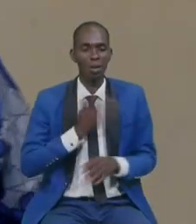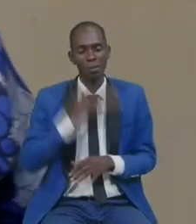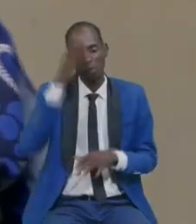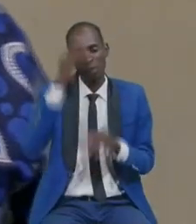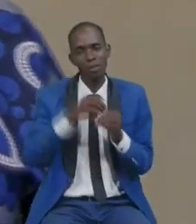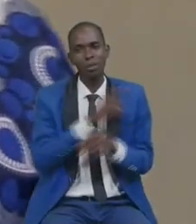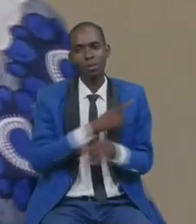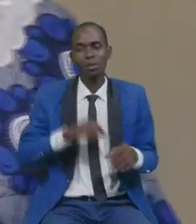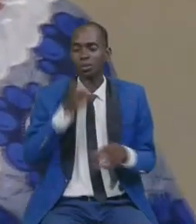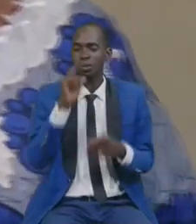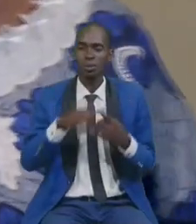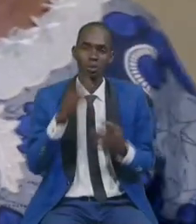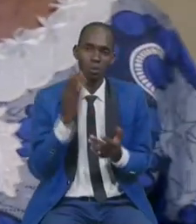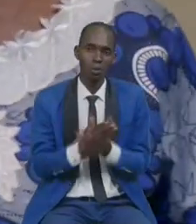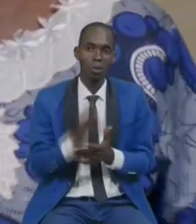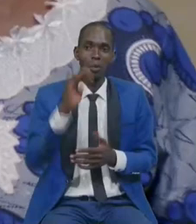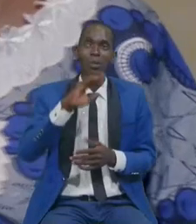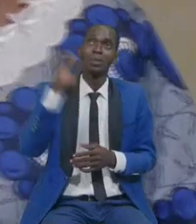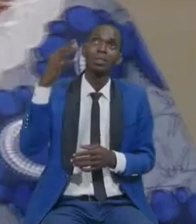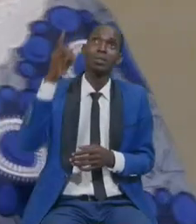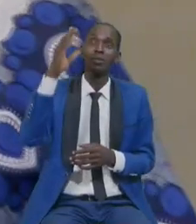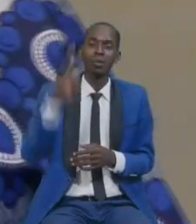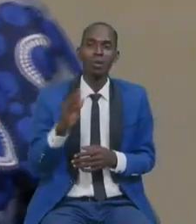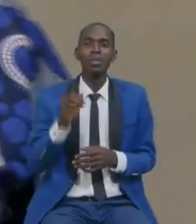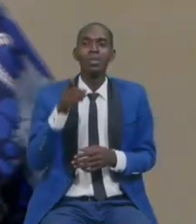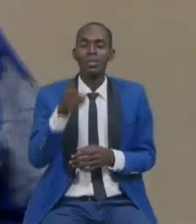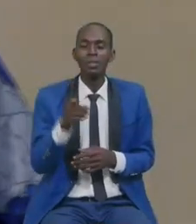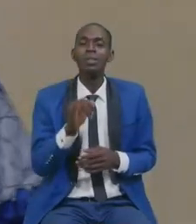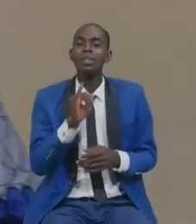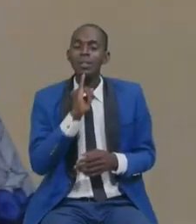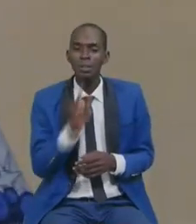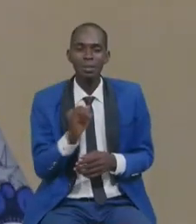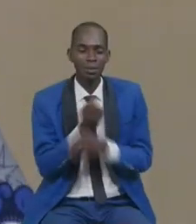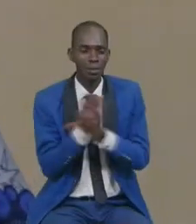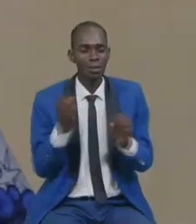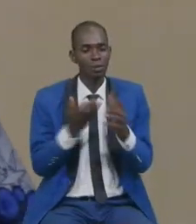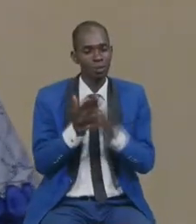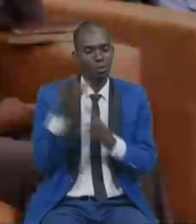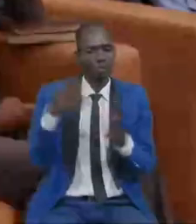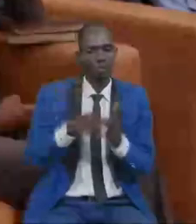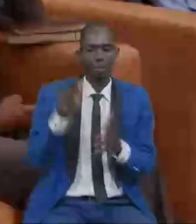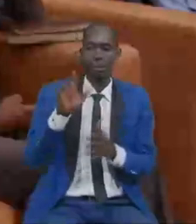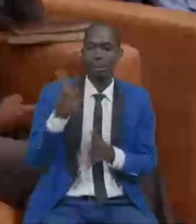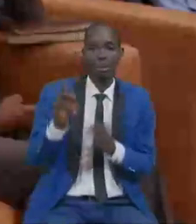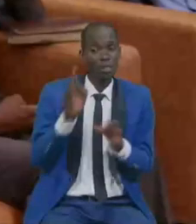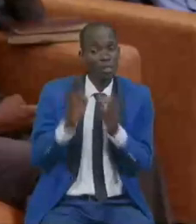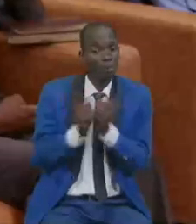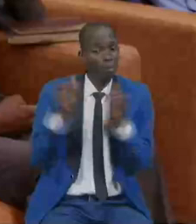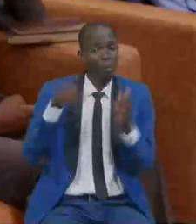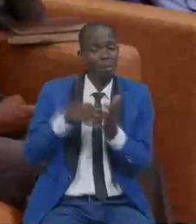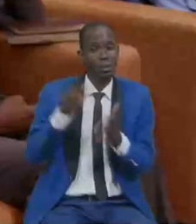la grâce de Dieu, je suis un produit de ce JCK. S'il n'y avait pas de JCK, je serais dans mes liens. Gloire à